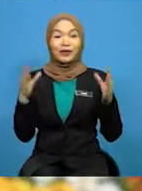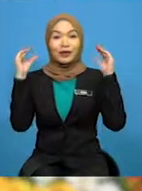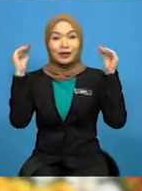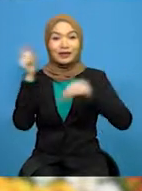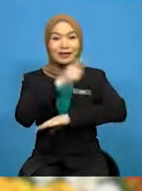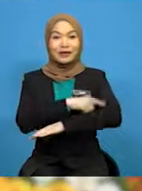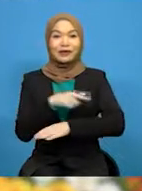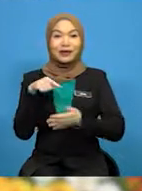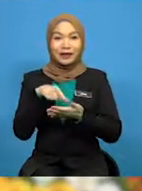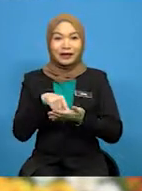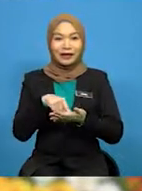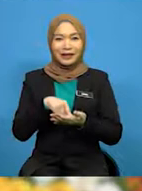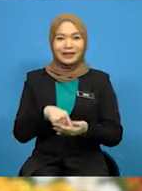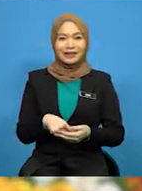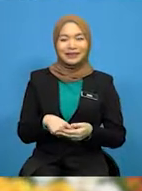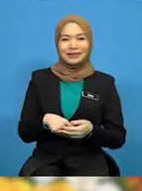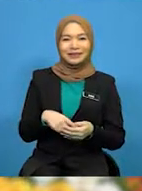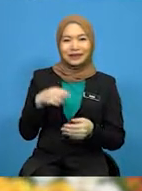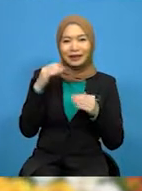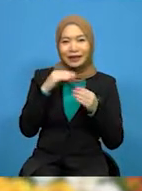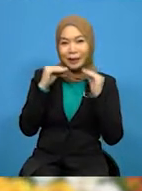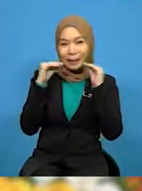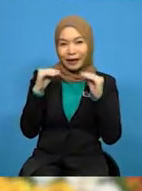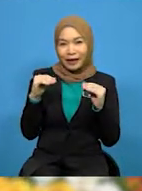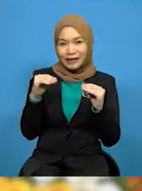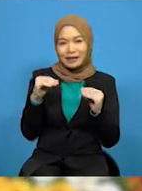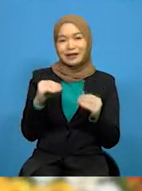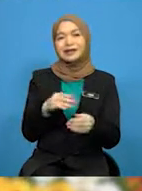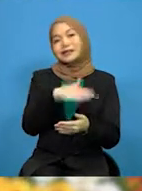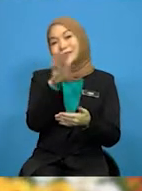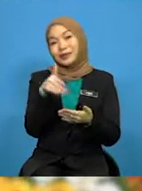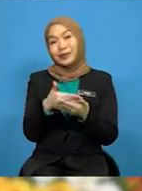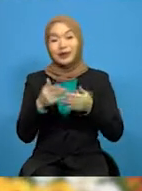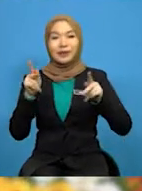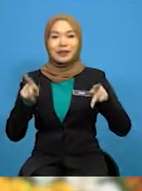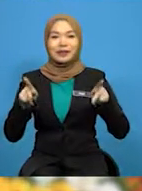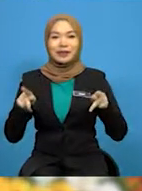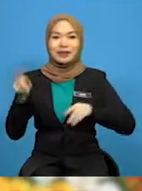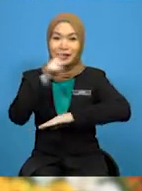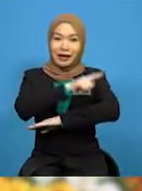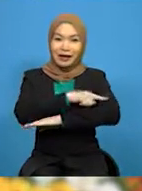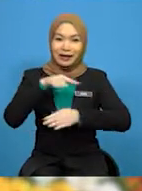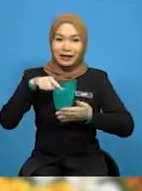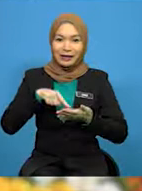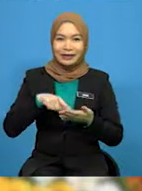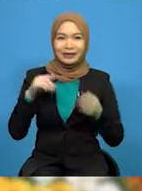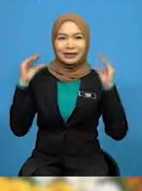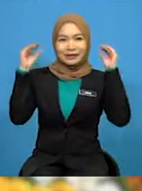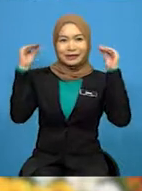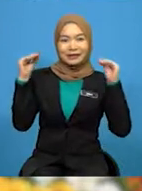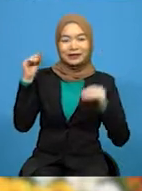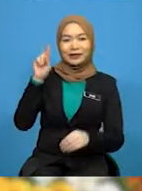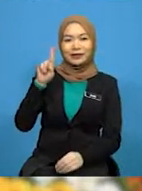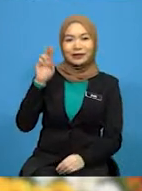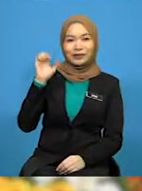untuk membincangkan tajuk ini. Di sebelah kanan saya, Cikgu Nur Rafidah binti Lani dari Pusat Tingkatan